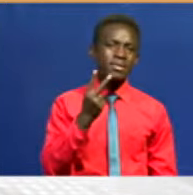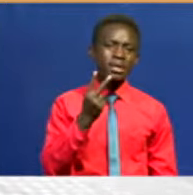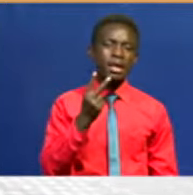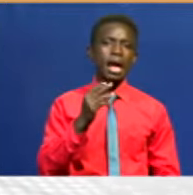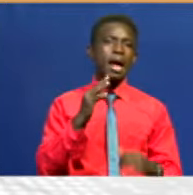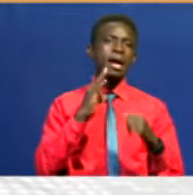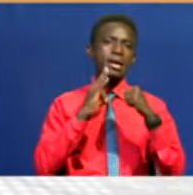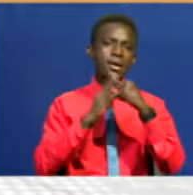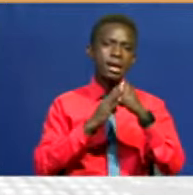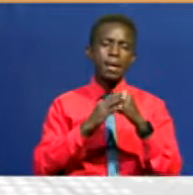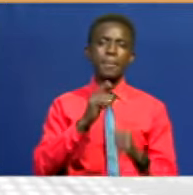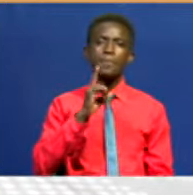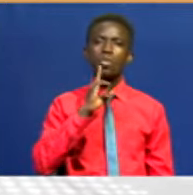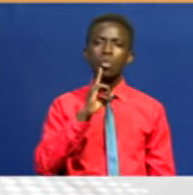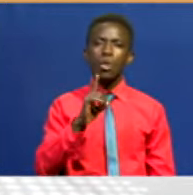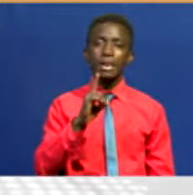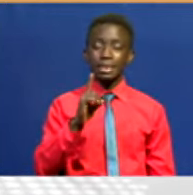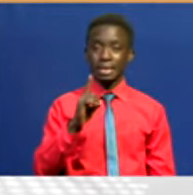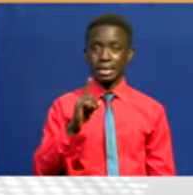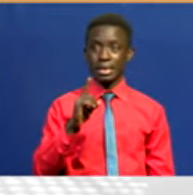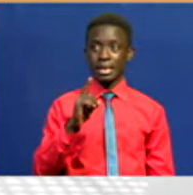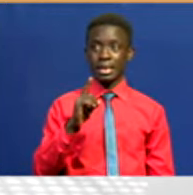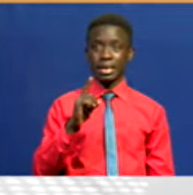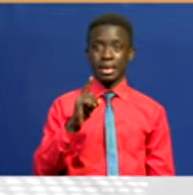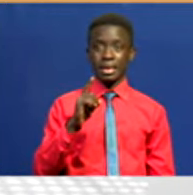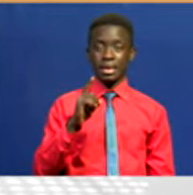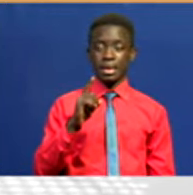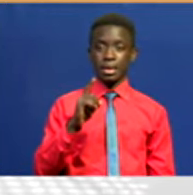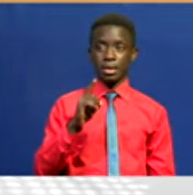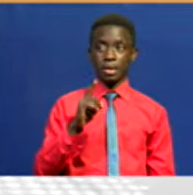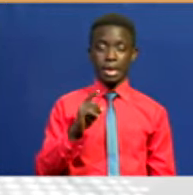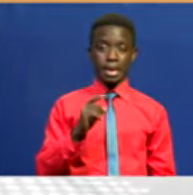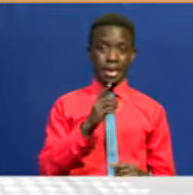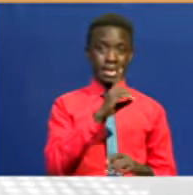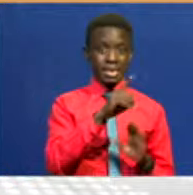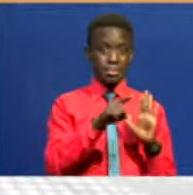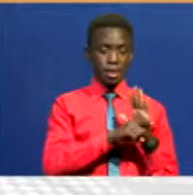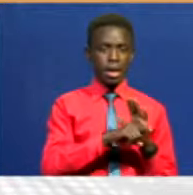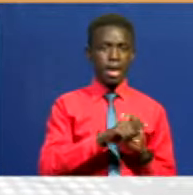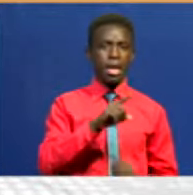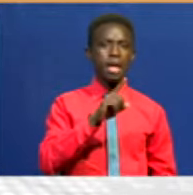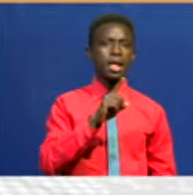1,048,171, na pia watu wale ambao walipata D minus ilikuwa ni